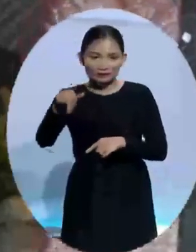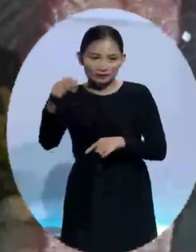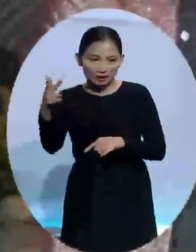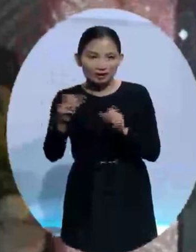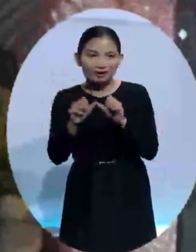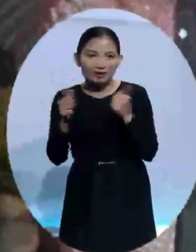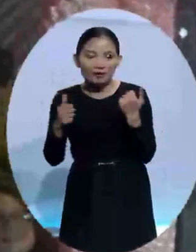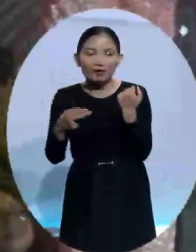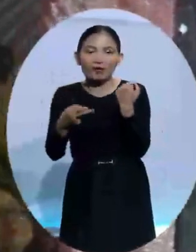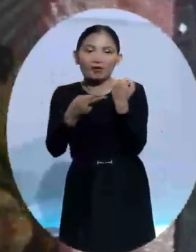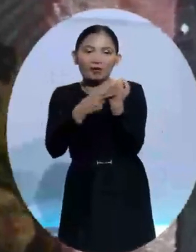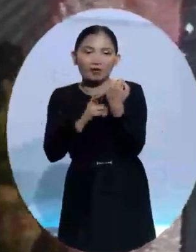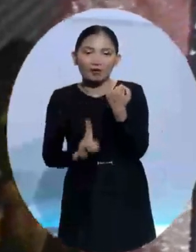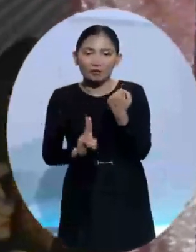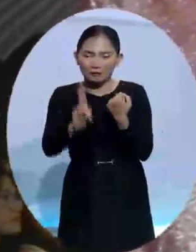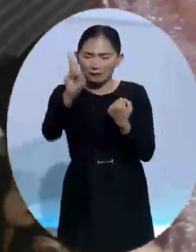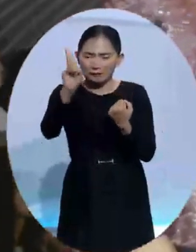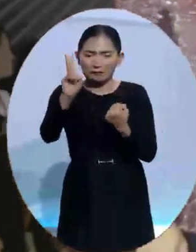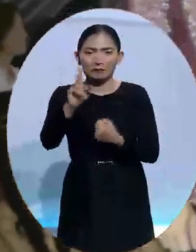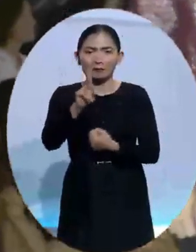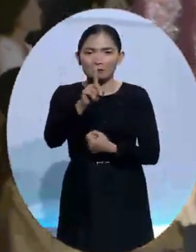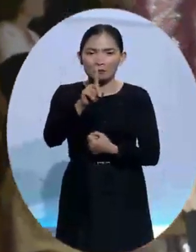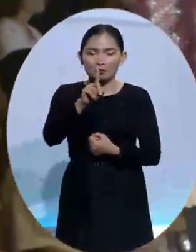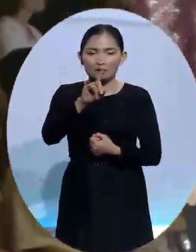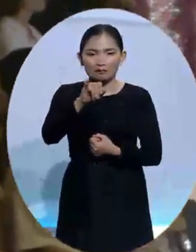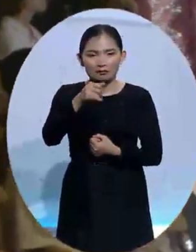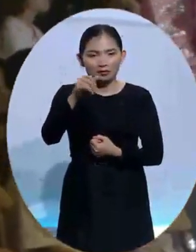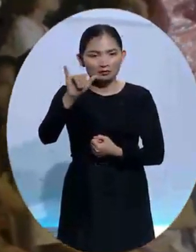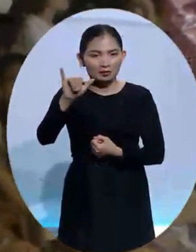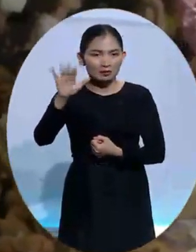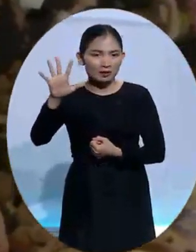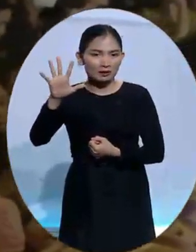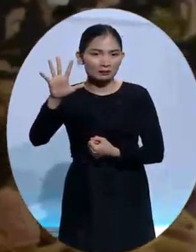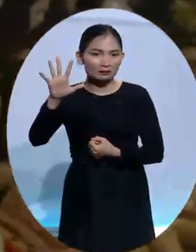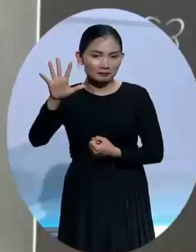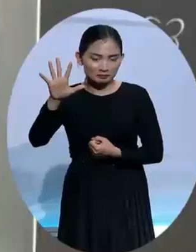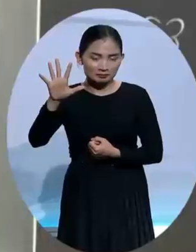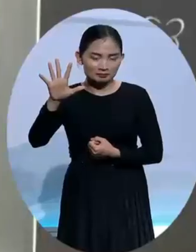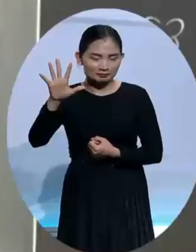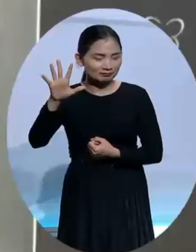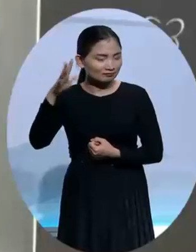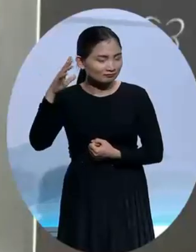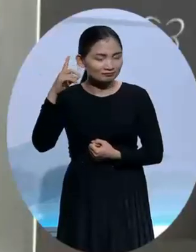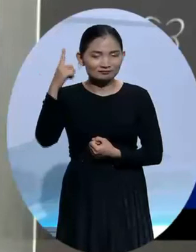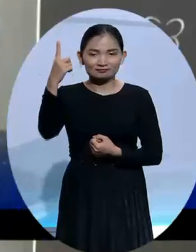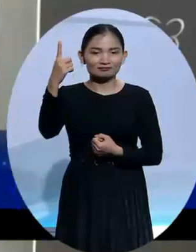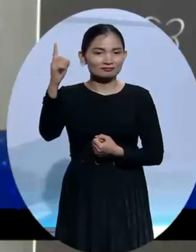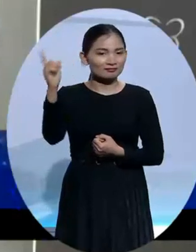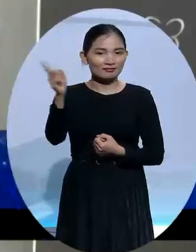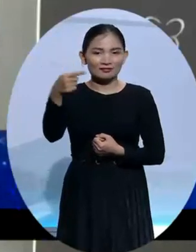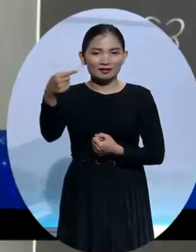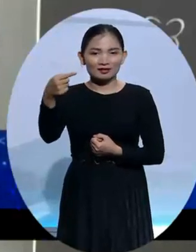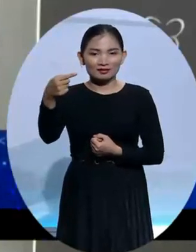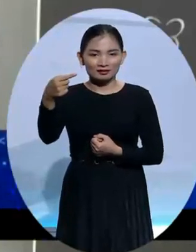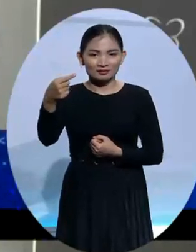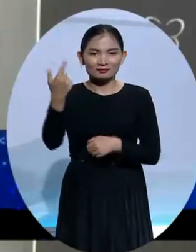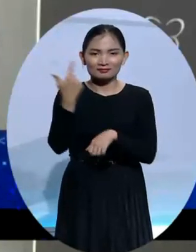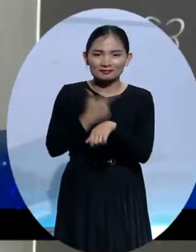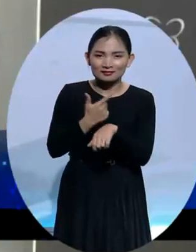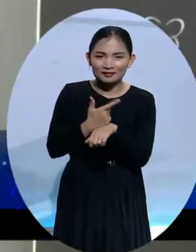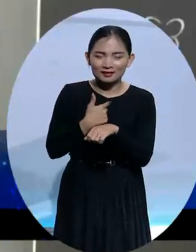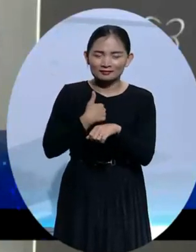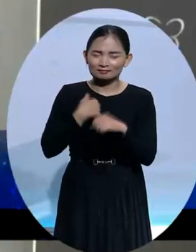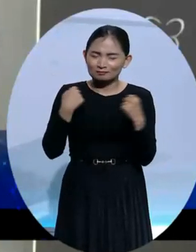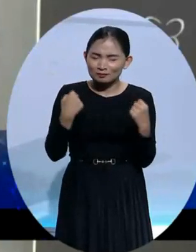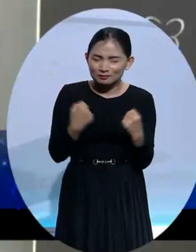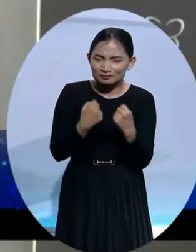Nội với chiều cao nổi bật 1m65 đã xuất sắc đăng quang ngôi vị cao nhất. Trong suốt quá trình vừa qua thì con đã rất nỗ lực